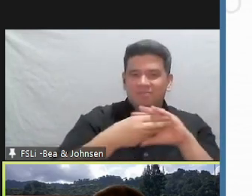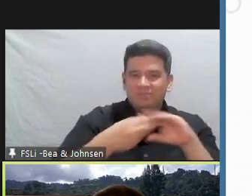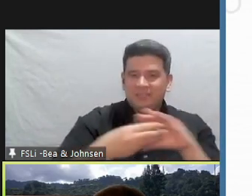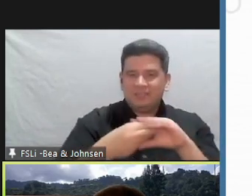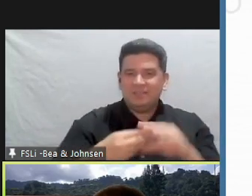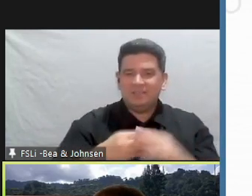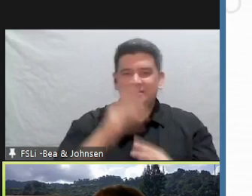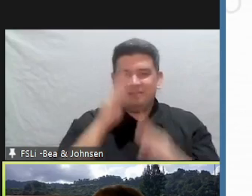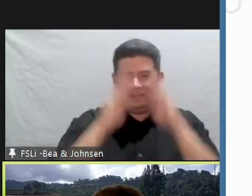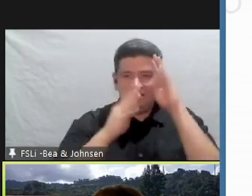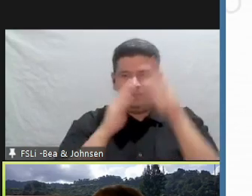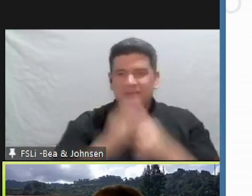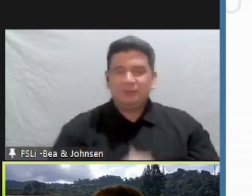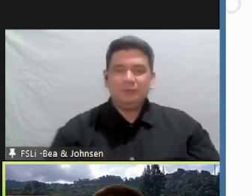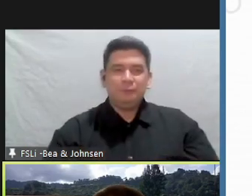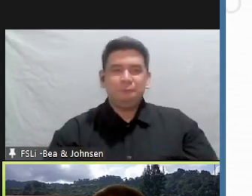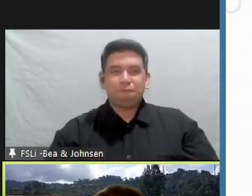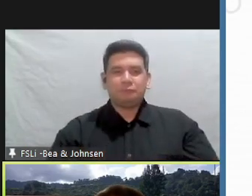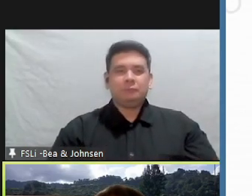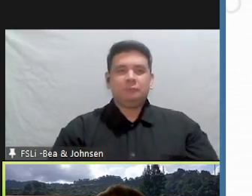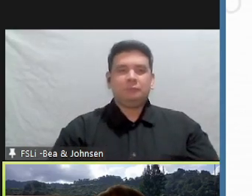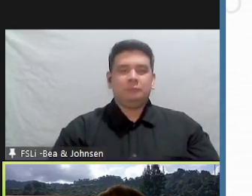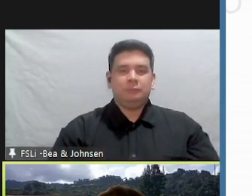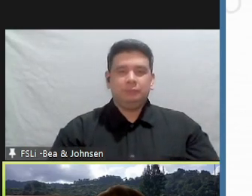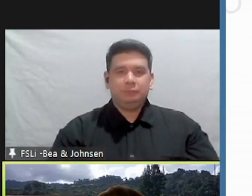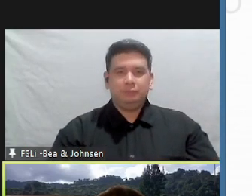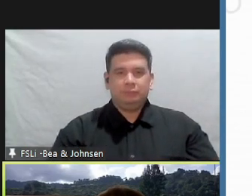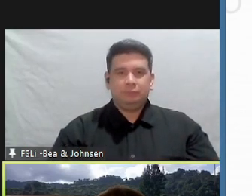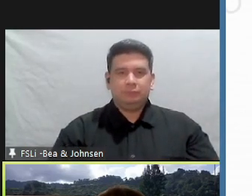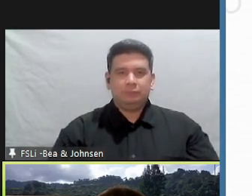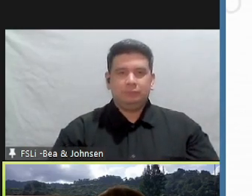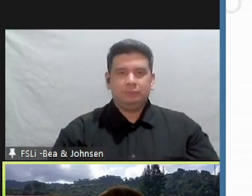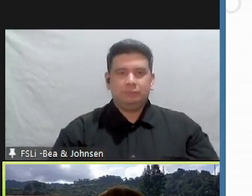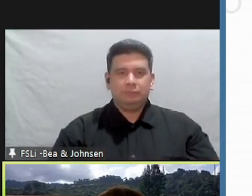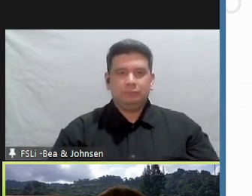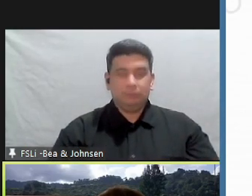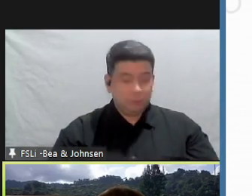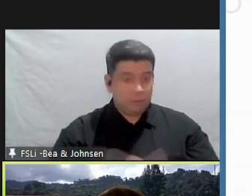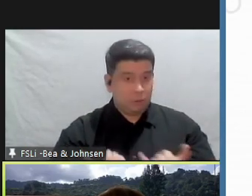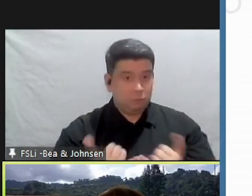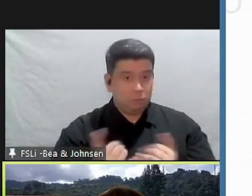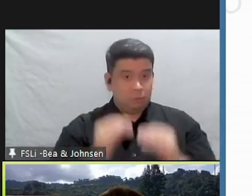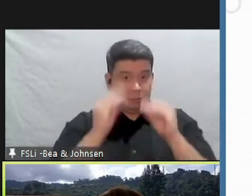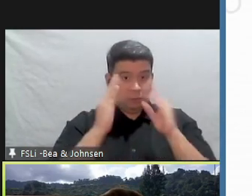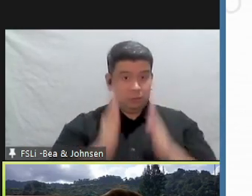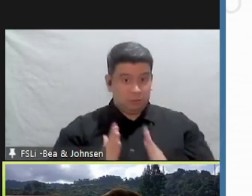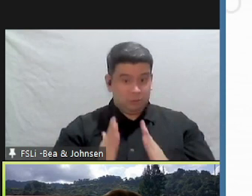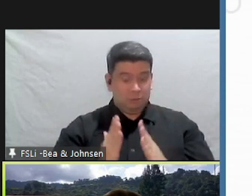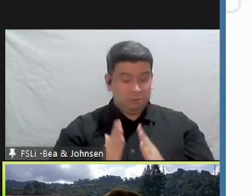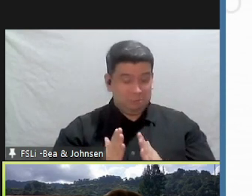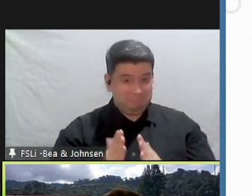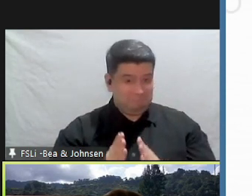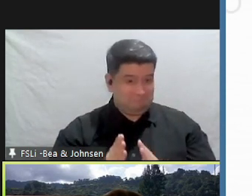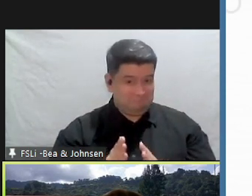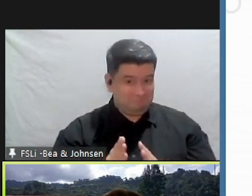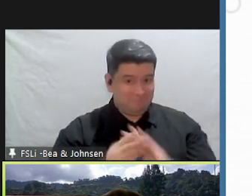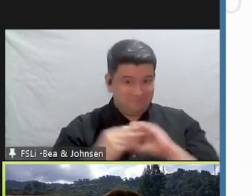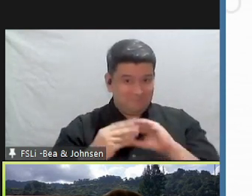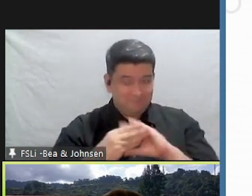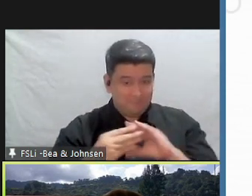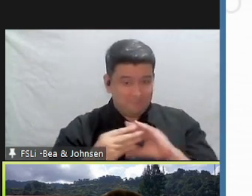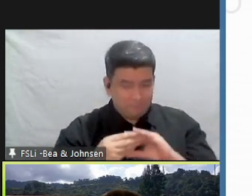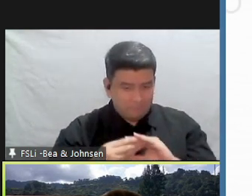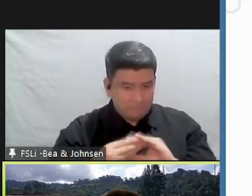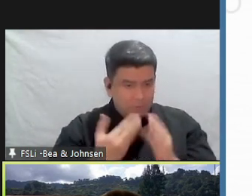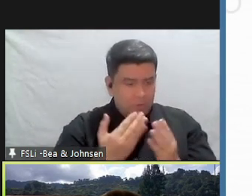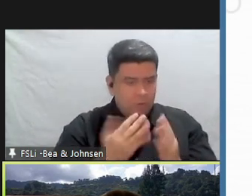sa pagtatanim, ano? At sabi ng teacher, nung una raw dahil gumawa siya ng materials, nung